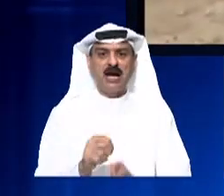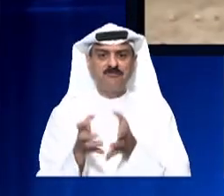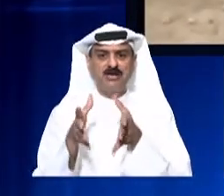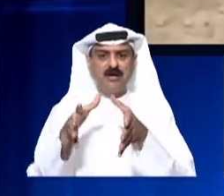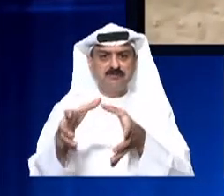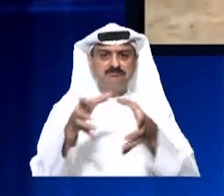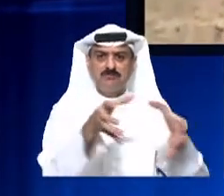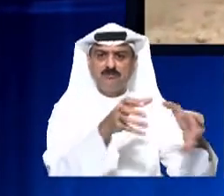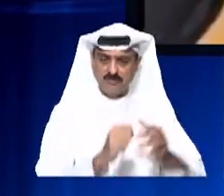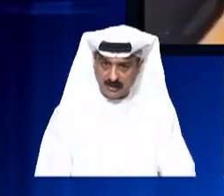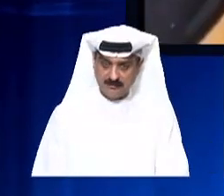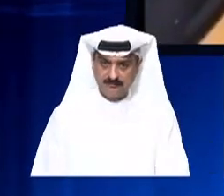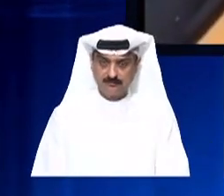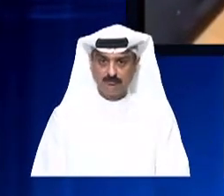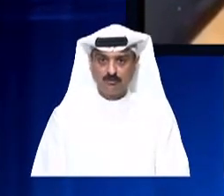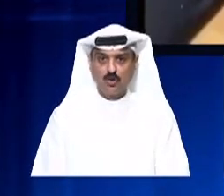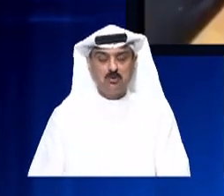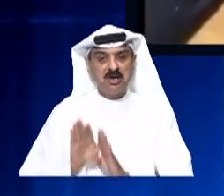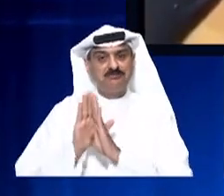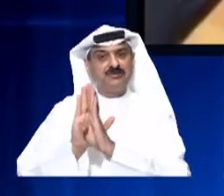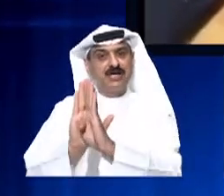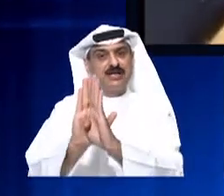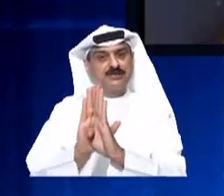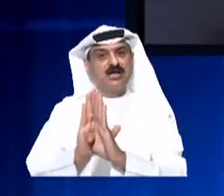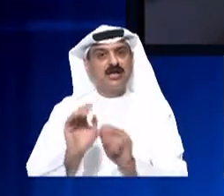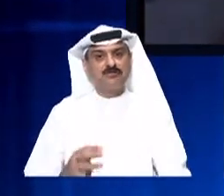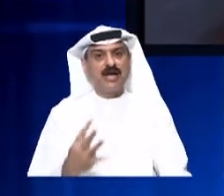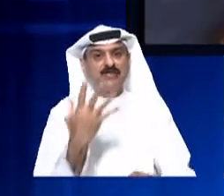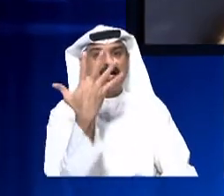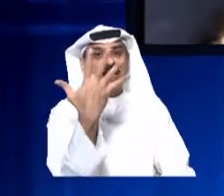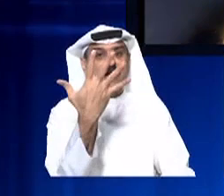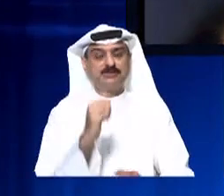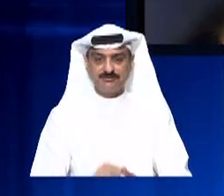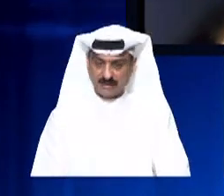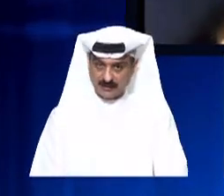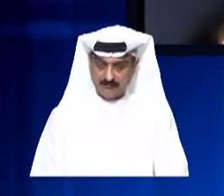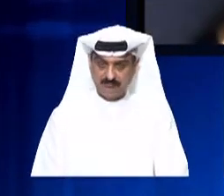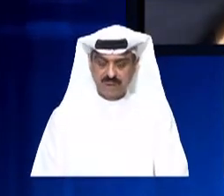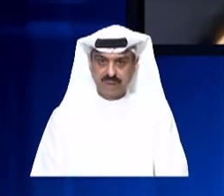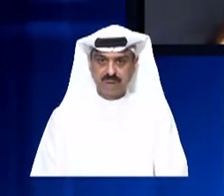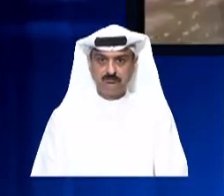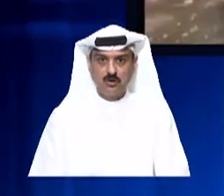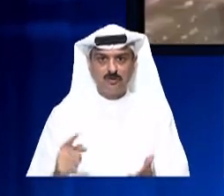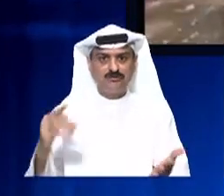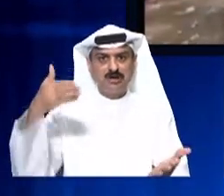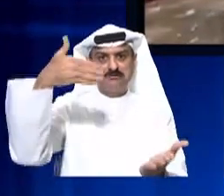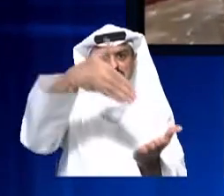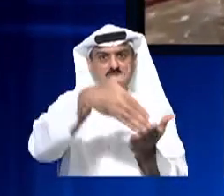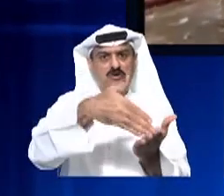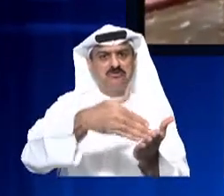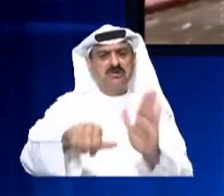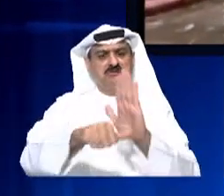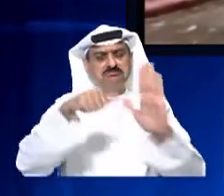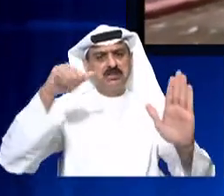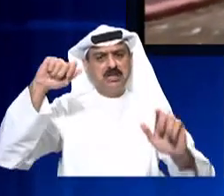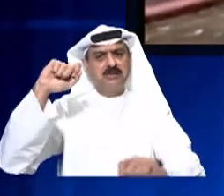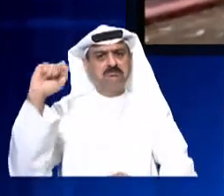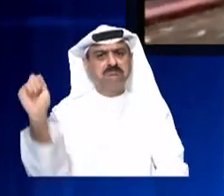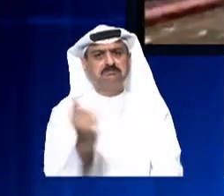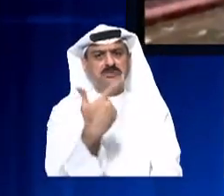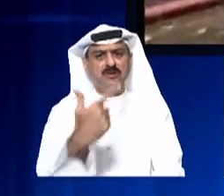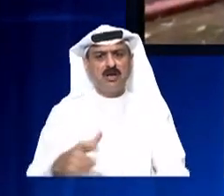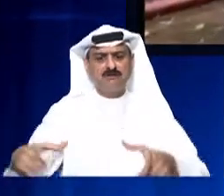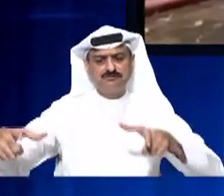الحادث، بالإضافة إلى فرقة الإسناد التابعة لقوة الإطفاء العام. طبعا وعند وصول الفرق باشرت مكافحة الحريق وتطويقه.